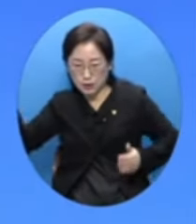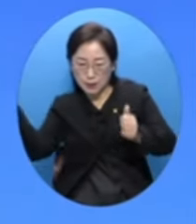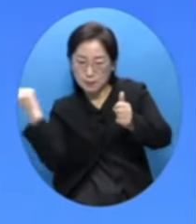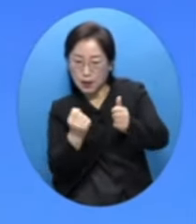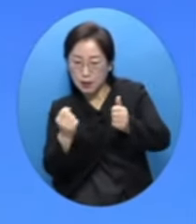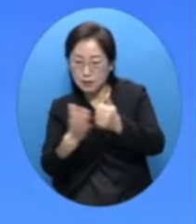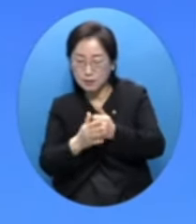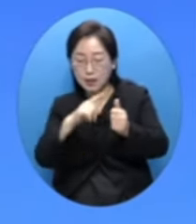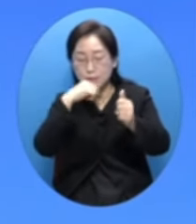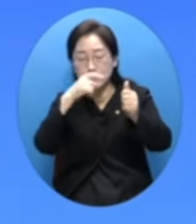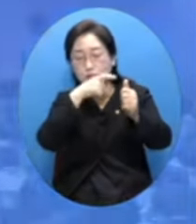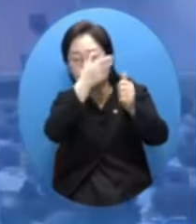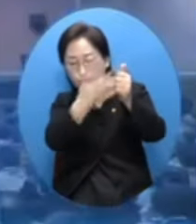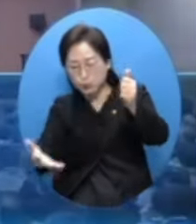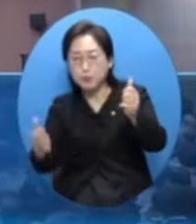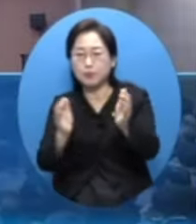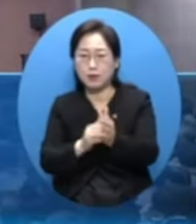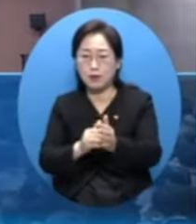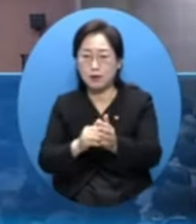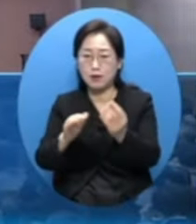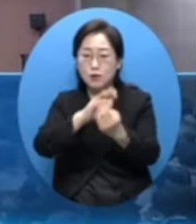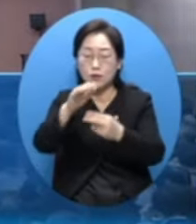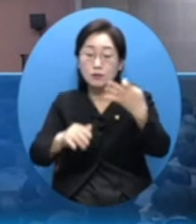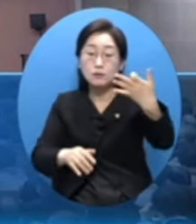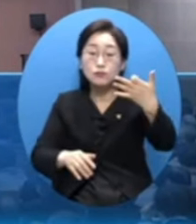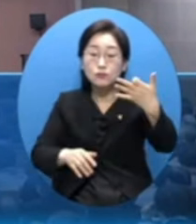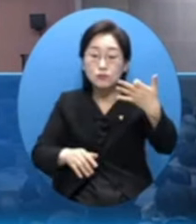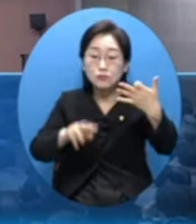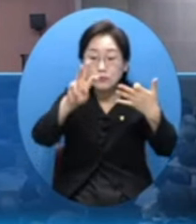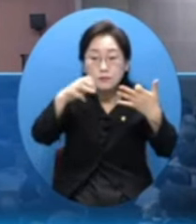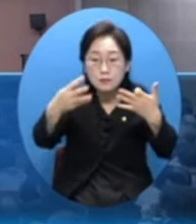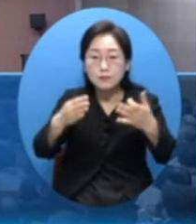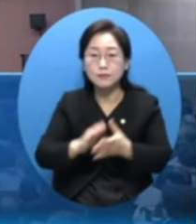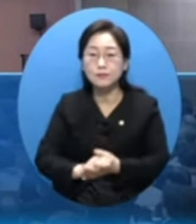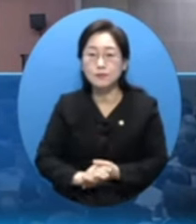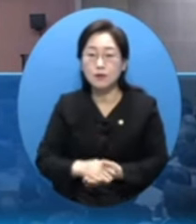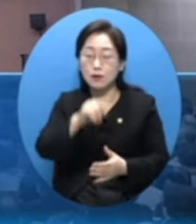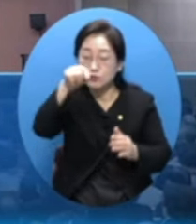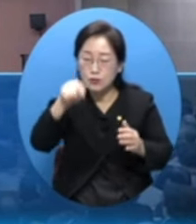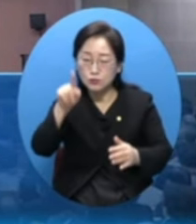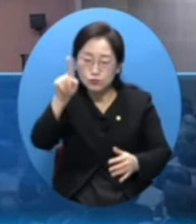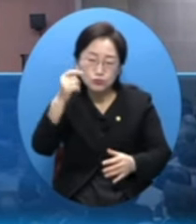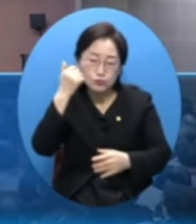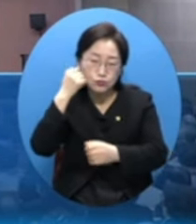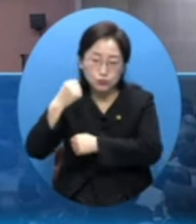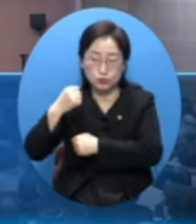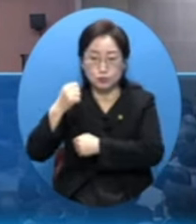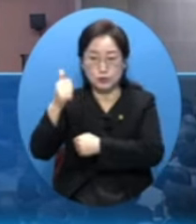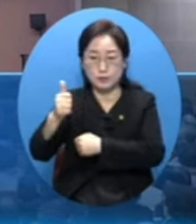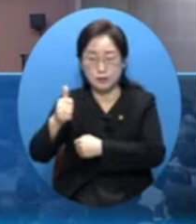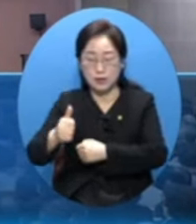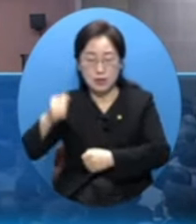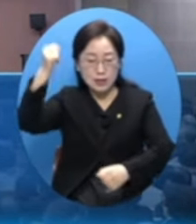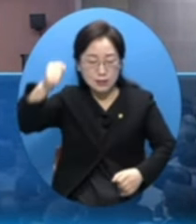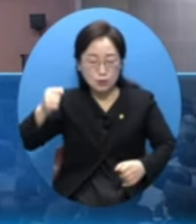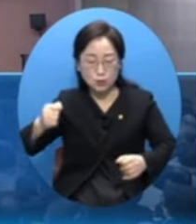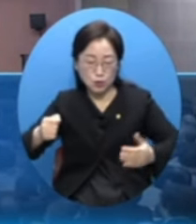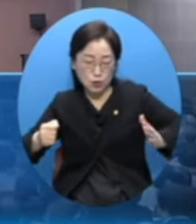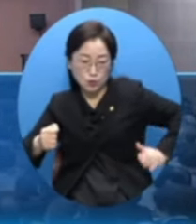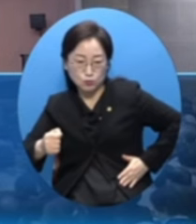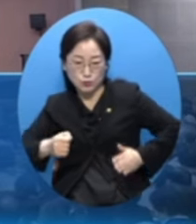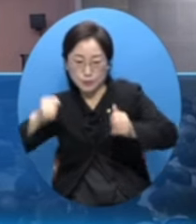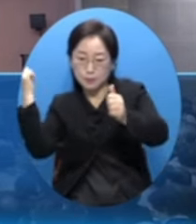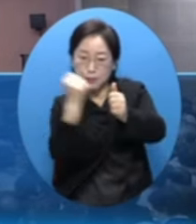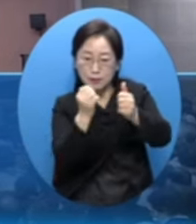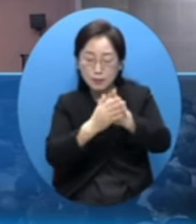쏟아져 나왔습니다 요한복음 19장 34절입니다 그중 한 군인이 창으로 여구를 찌르니 곧